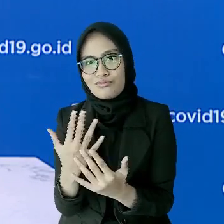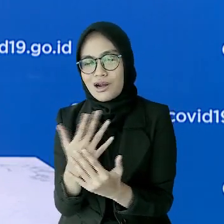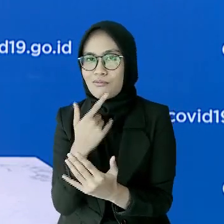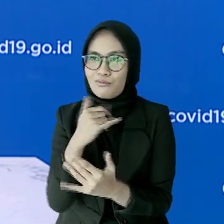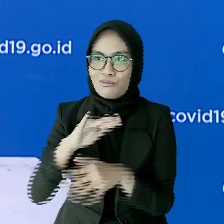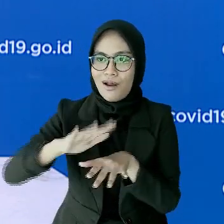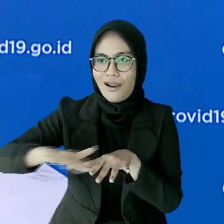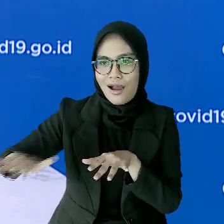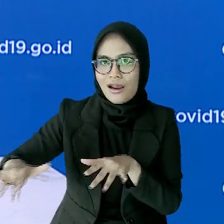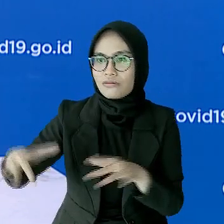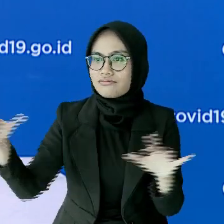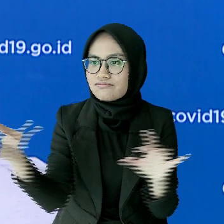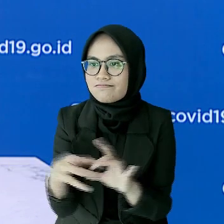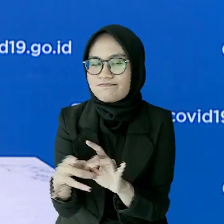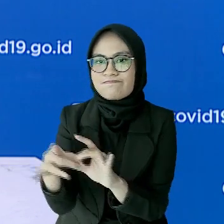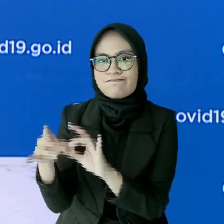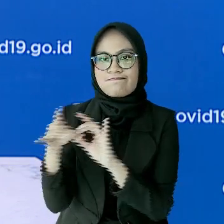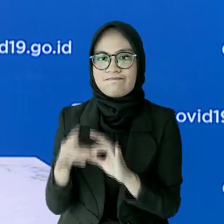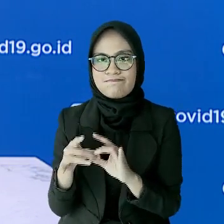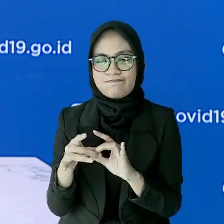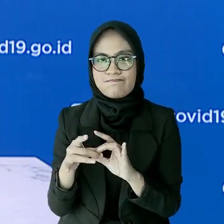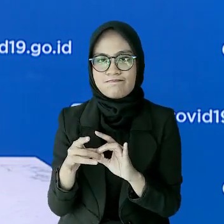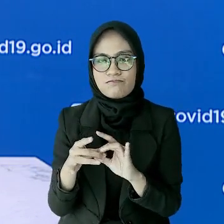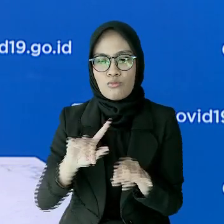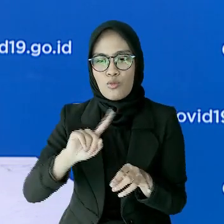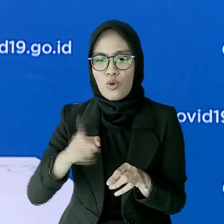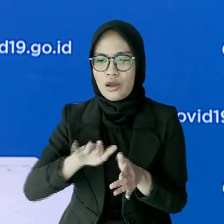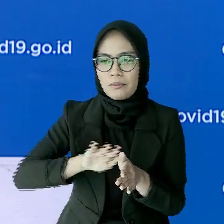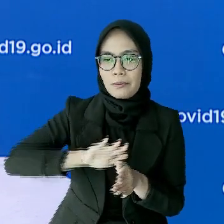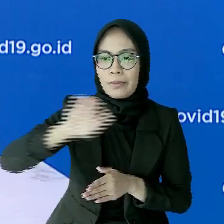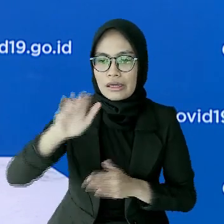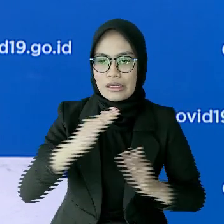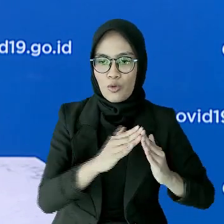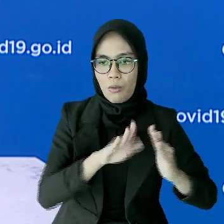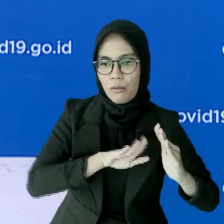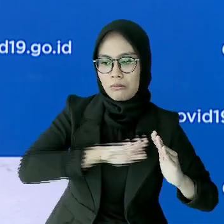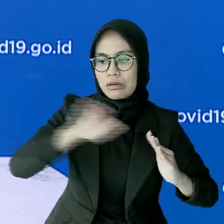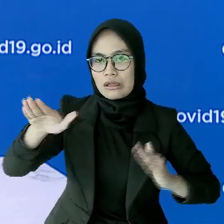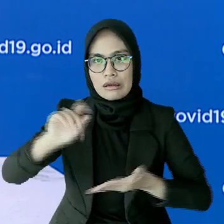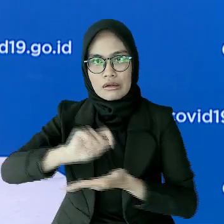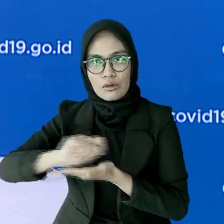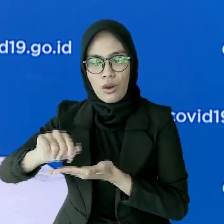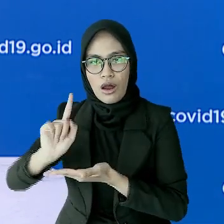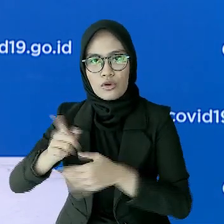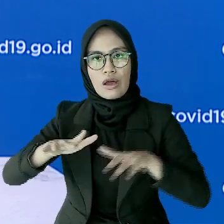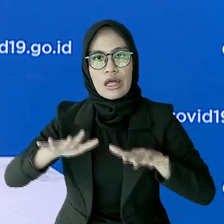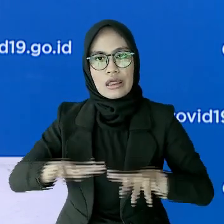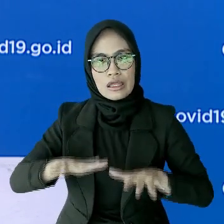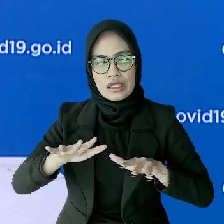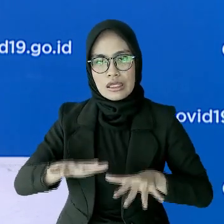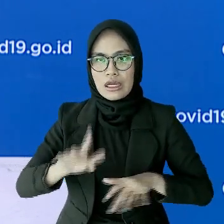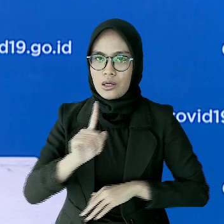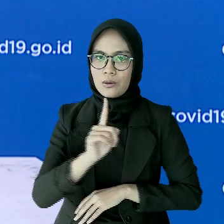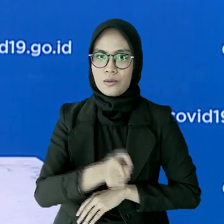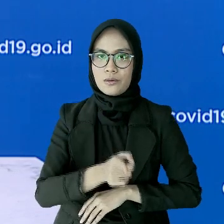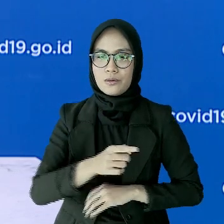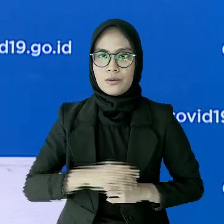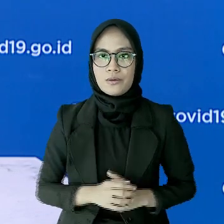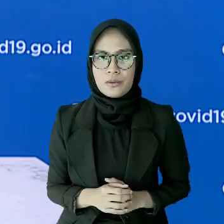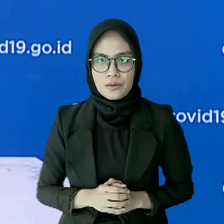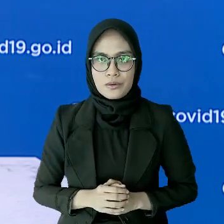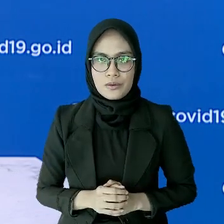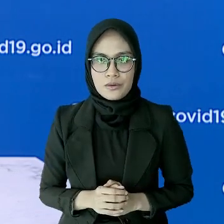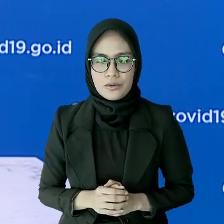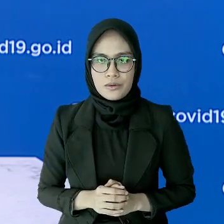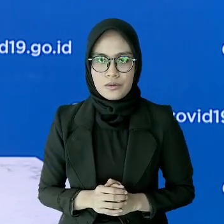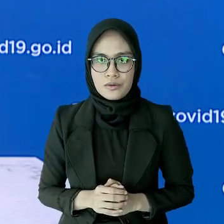dimulai dari rumah, saat perjalanan, dan saat beraktivitas di sekolah. Selaraskan juga dengan